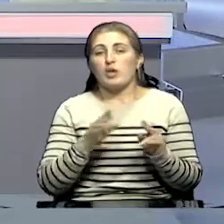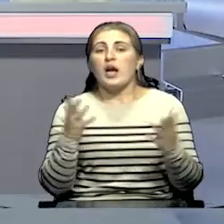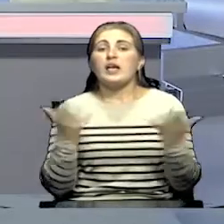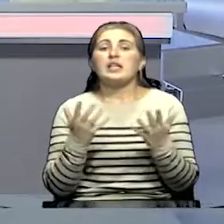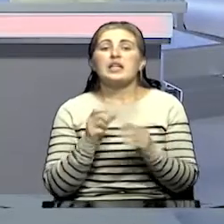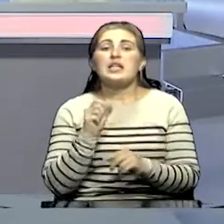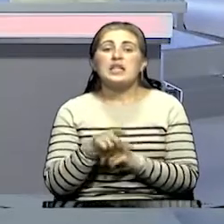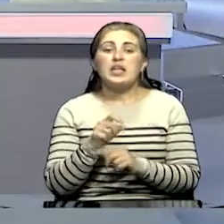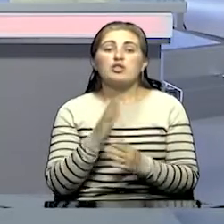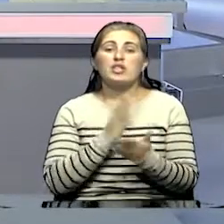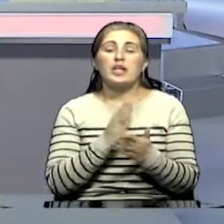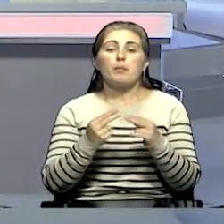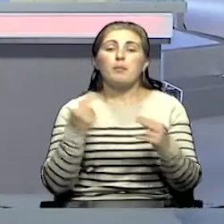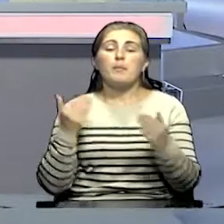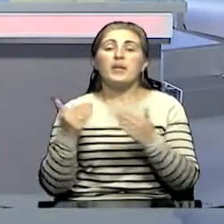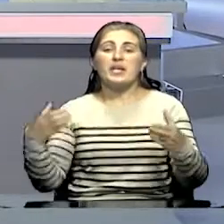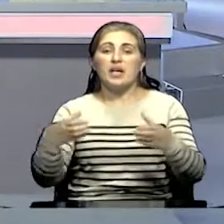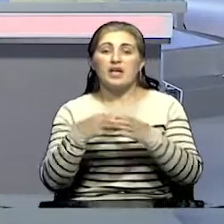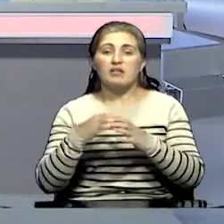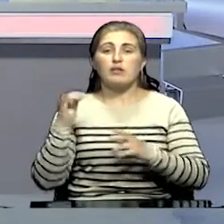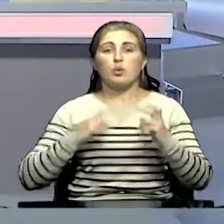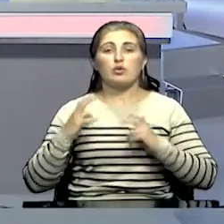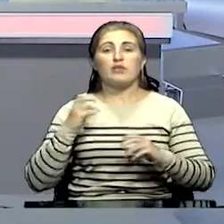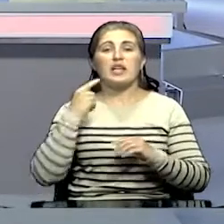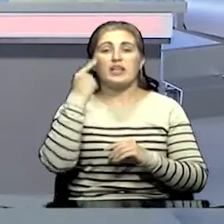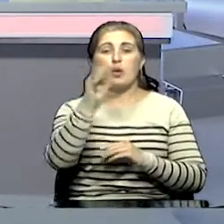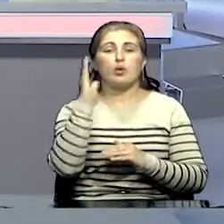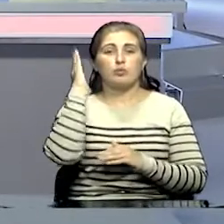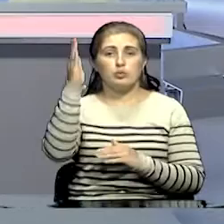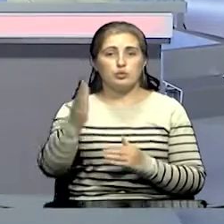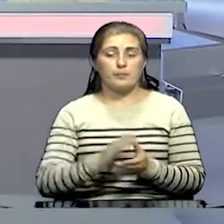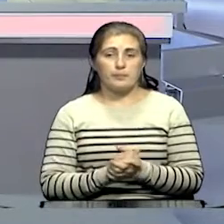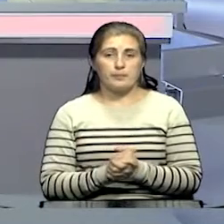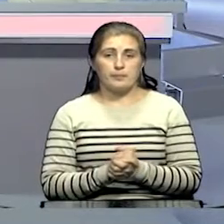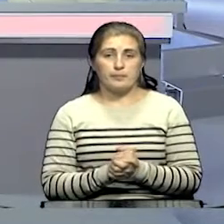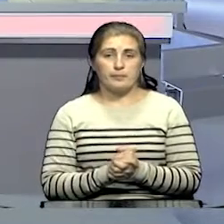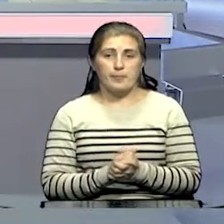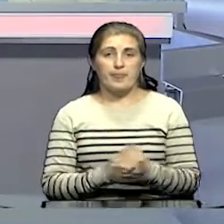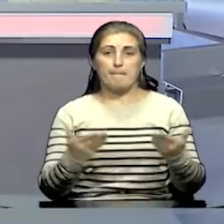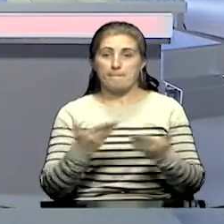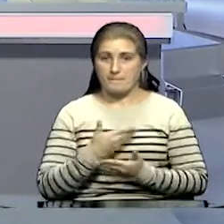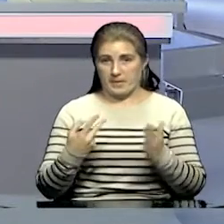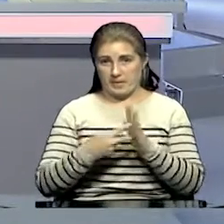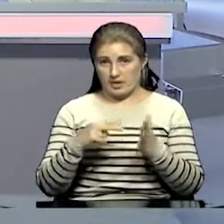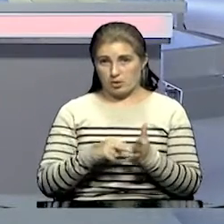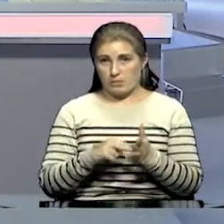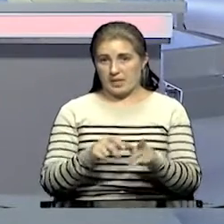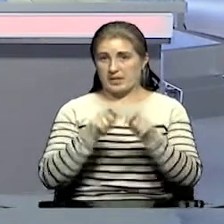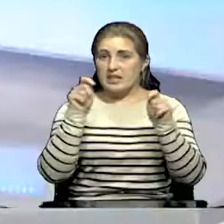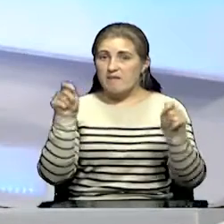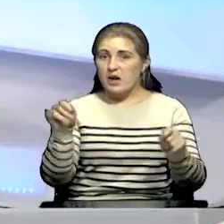стоят перед коллективом и перед колледжем в недалеком будущем мы планируем открывать и